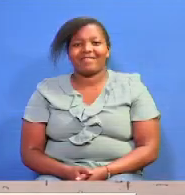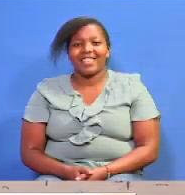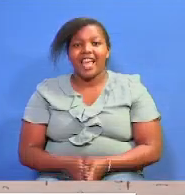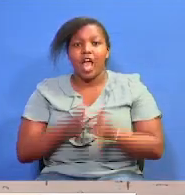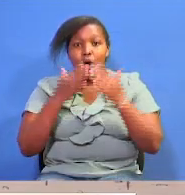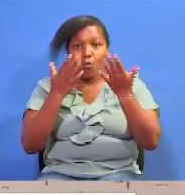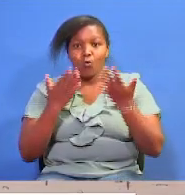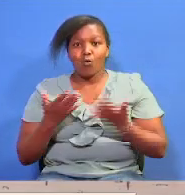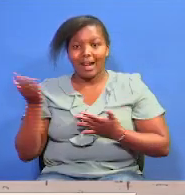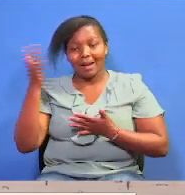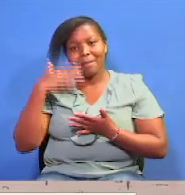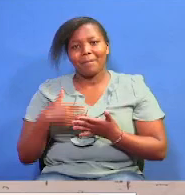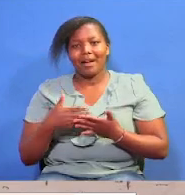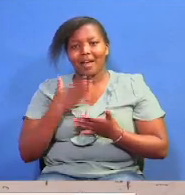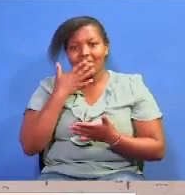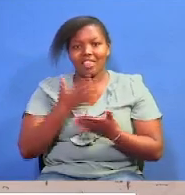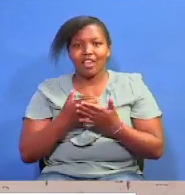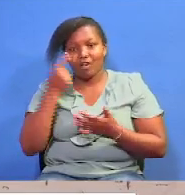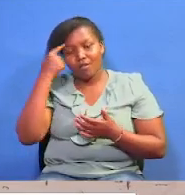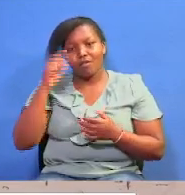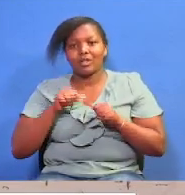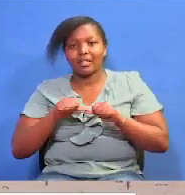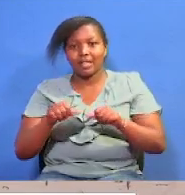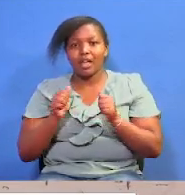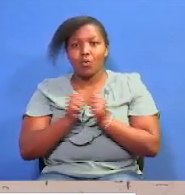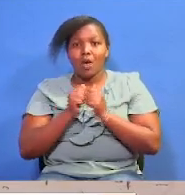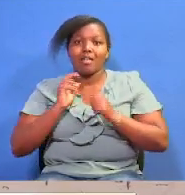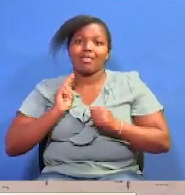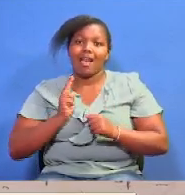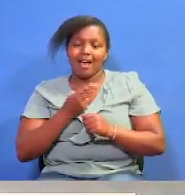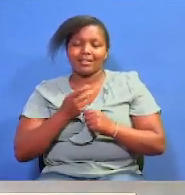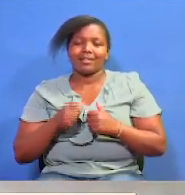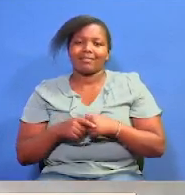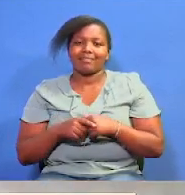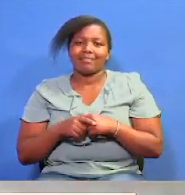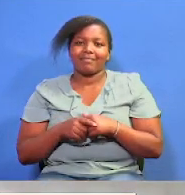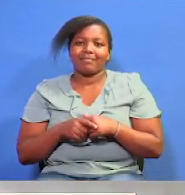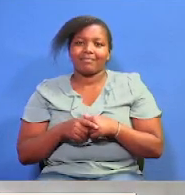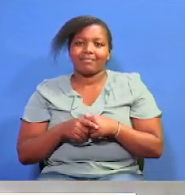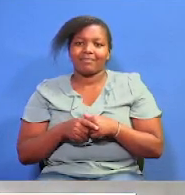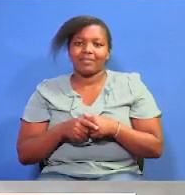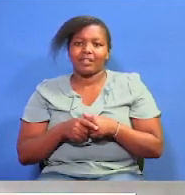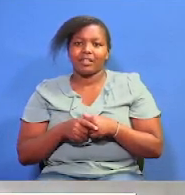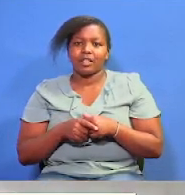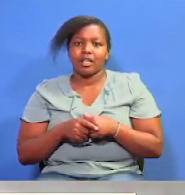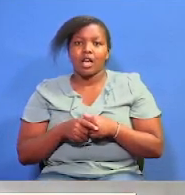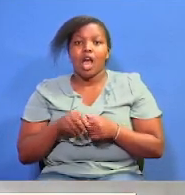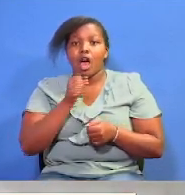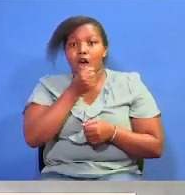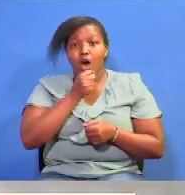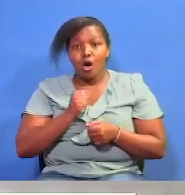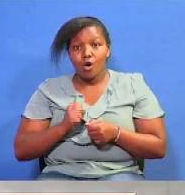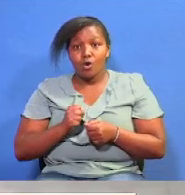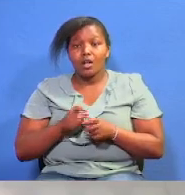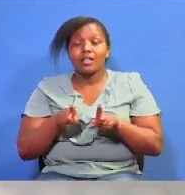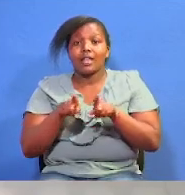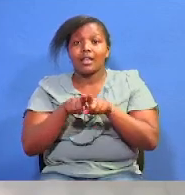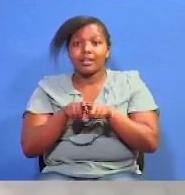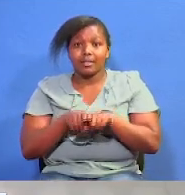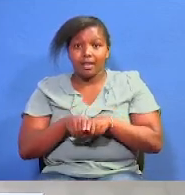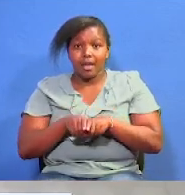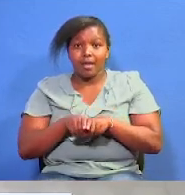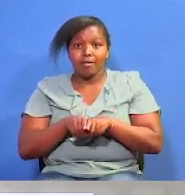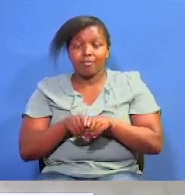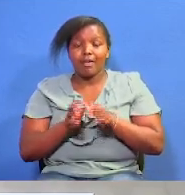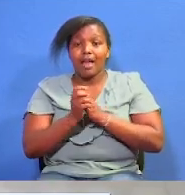Na mtazamaji karibu na shukran kwa kuendelea kutazama mizizi ya habari. Wazee pamoja na viongozi